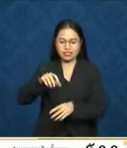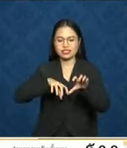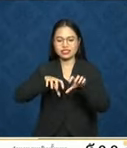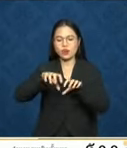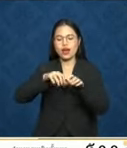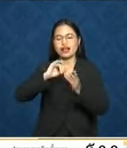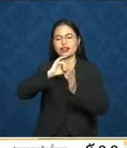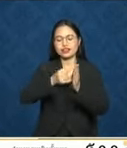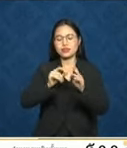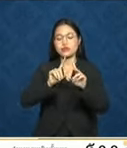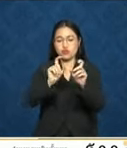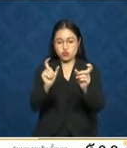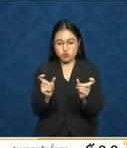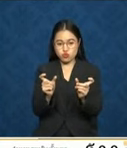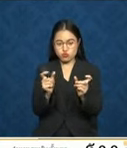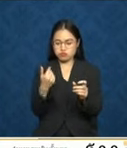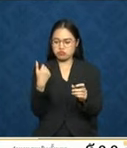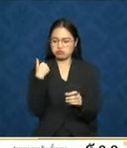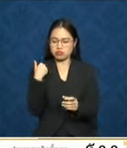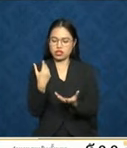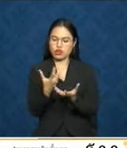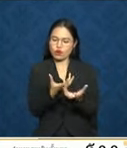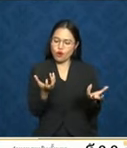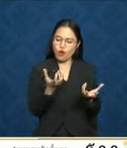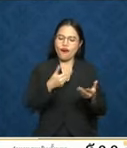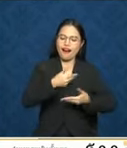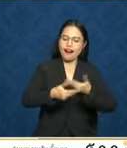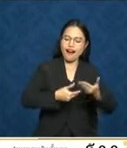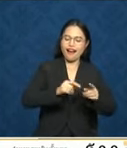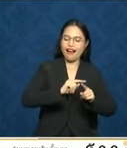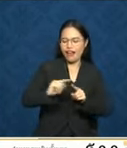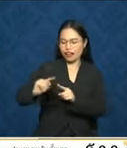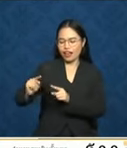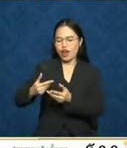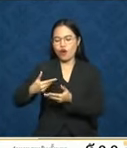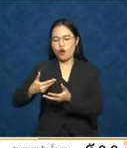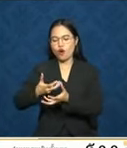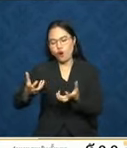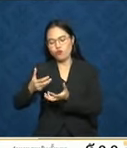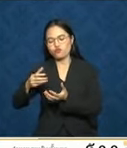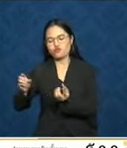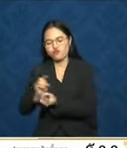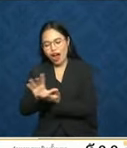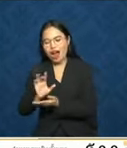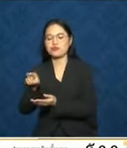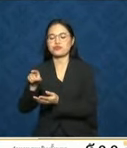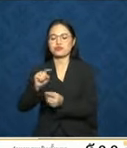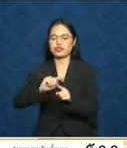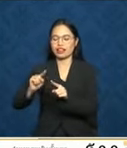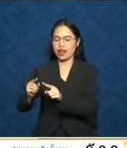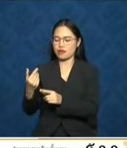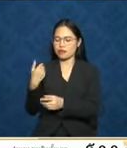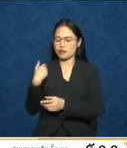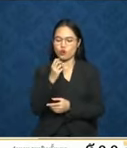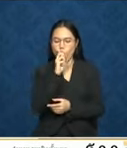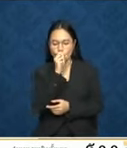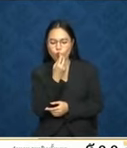ในงานก็ยังมีสินค้าทั้งสินค้าพื้นเมืองและสินค้าหลายรูปแบบมาแสดงให้